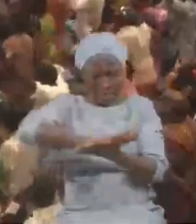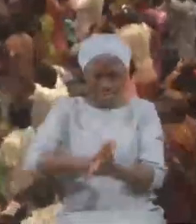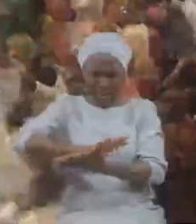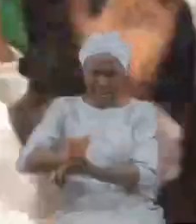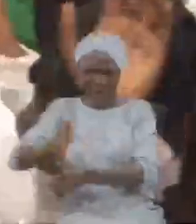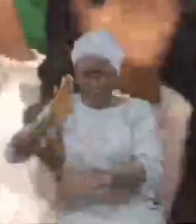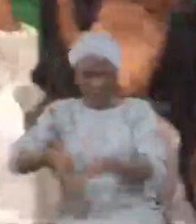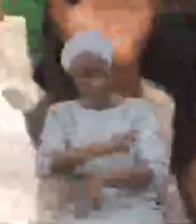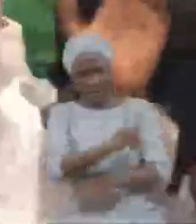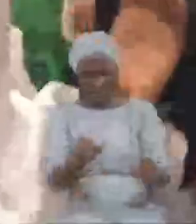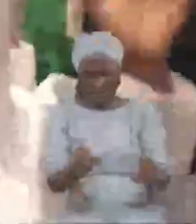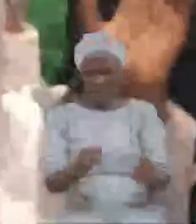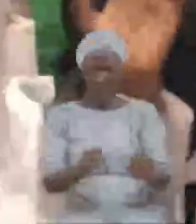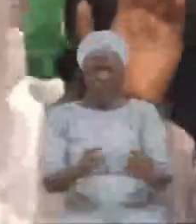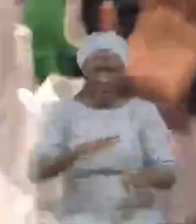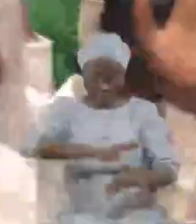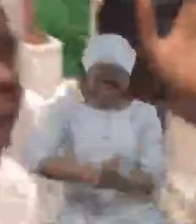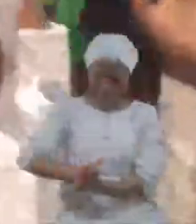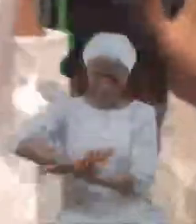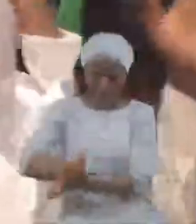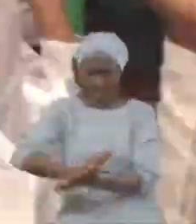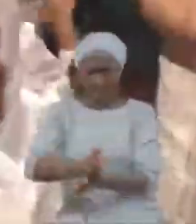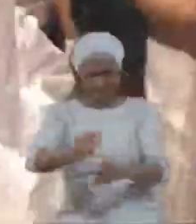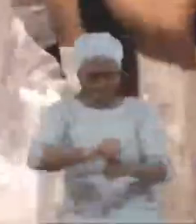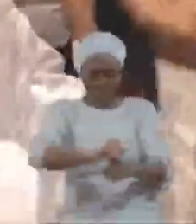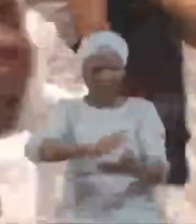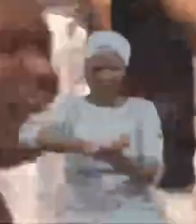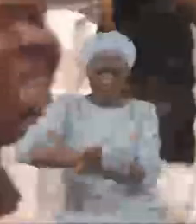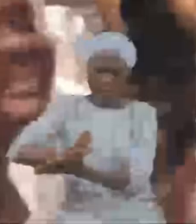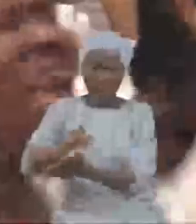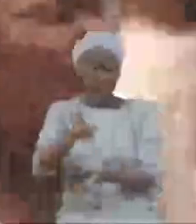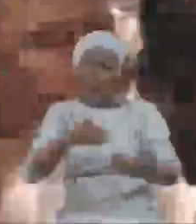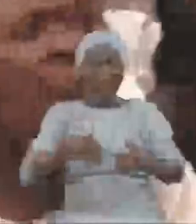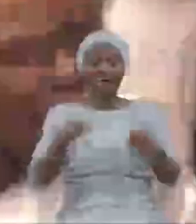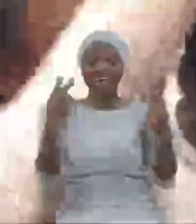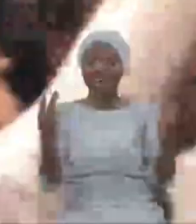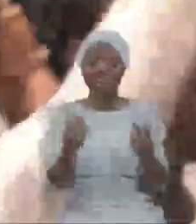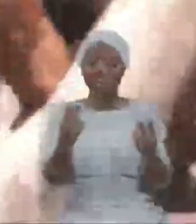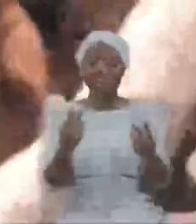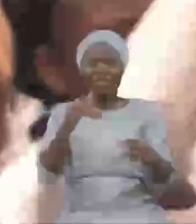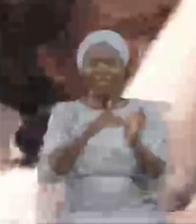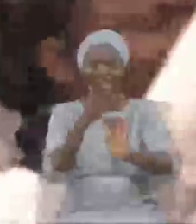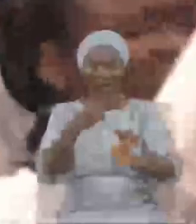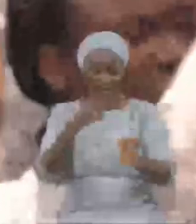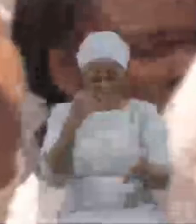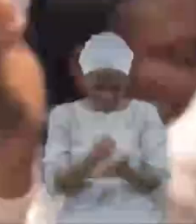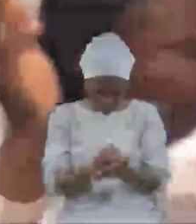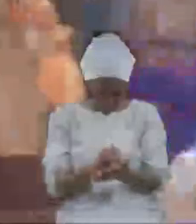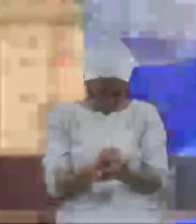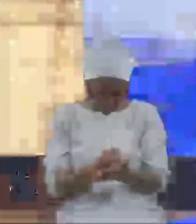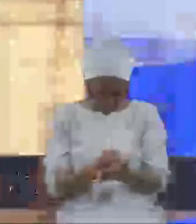les pouvoirs qui vous tourmentent. Piétinez-les. Vous avez la victoire au nom de Jésus.